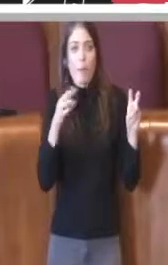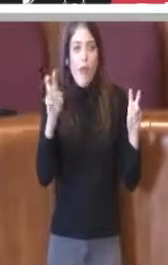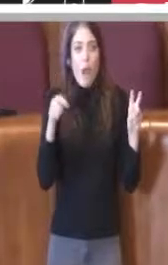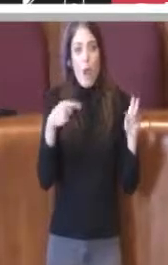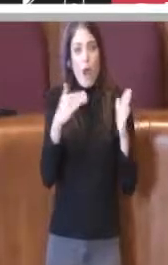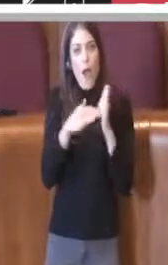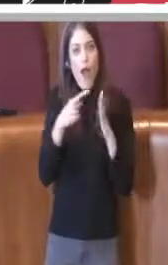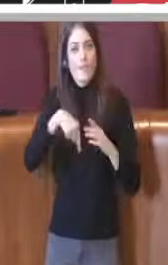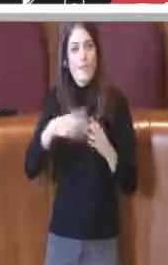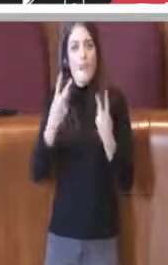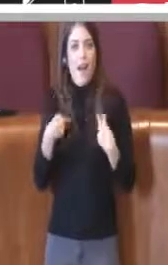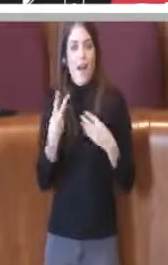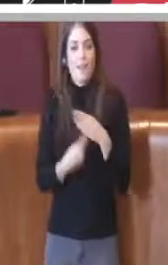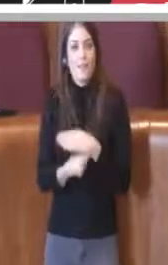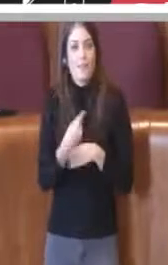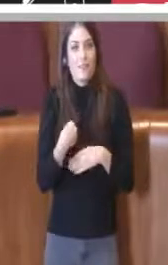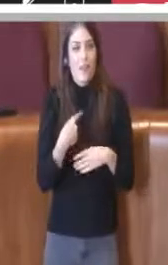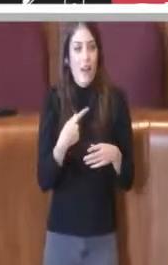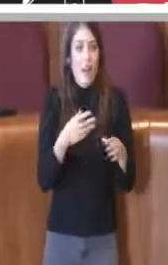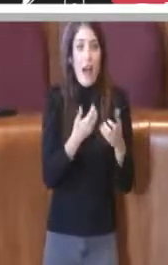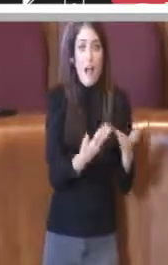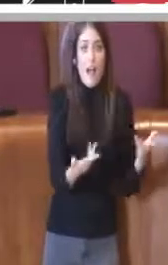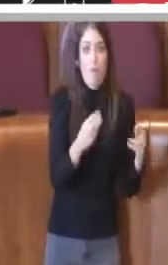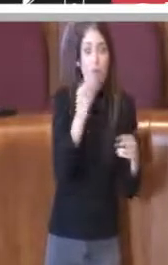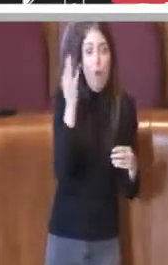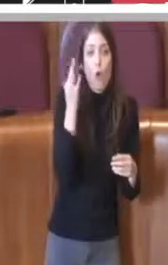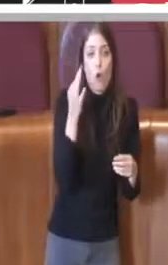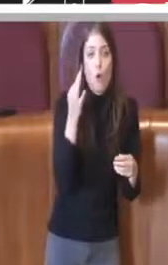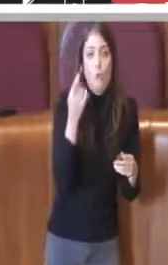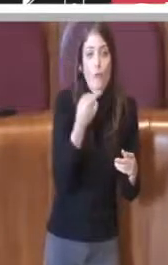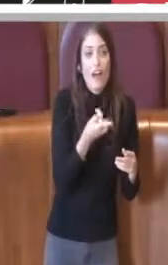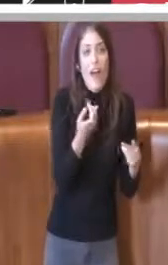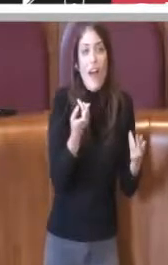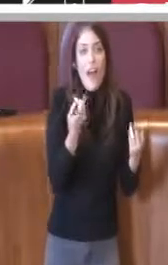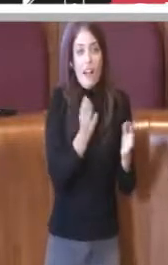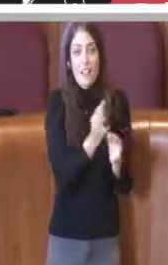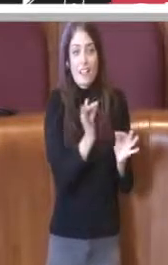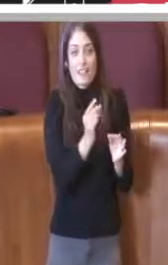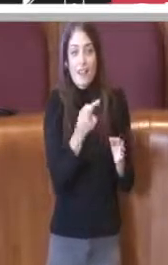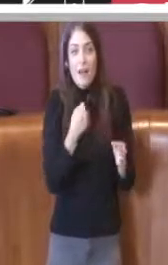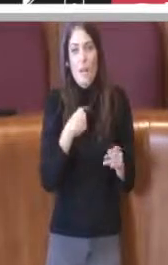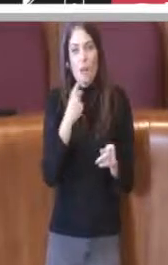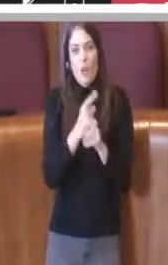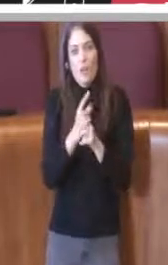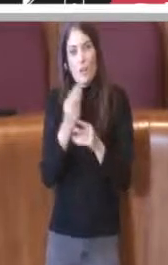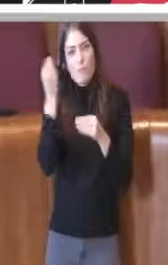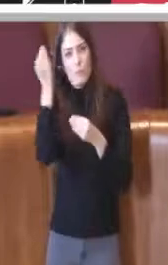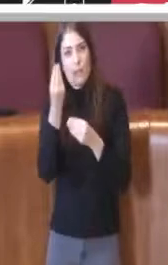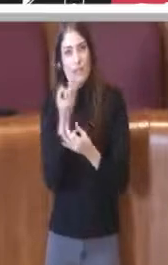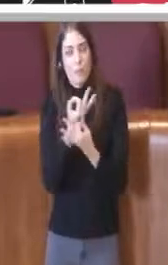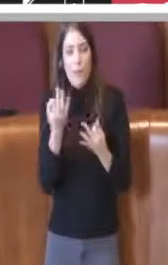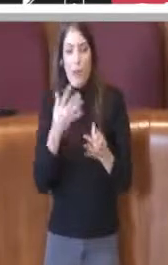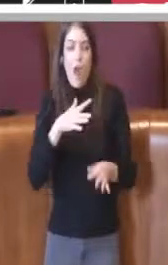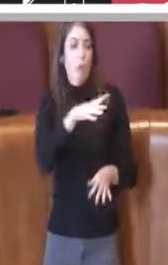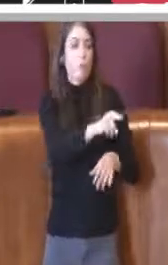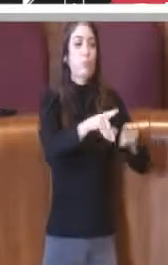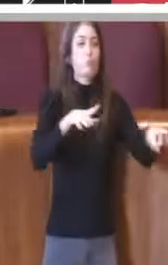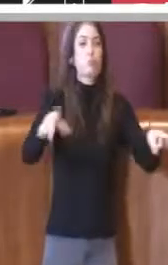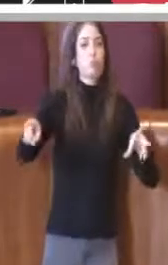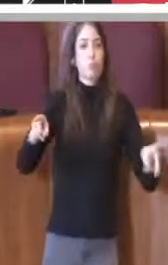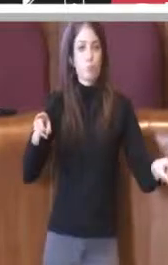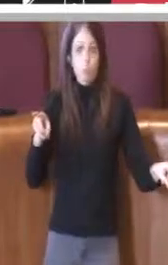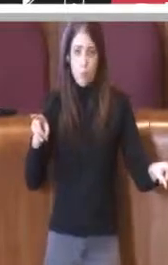e probabilmente queste persone dovrebbero pensarci prima di puntare il dito e prima di